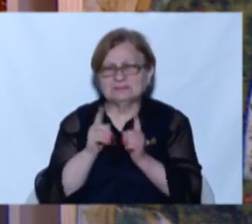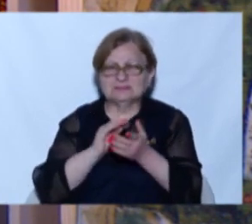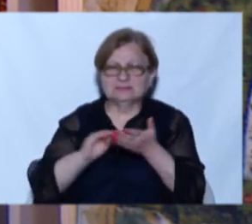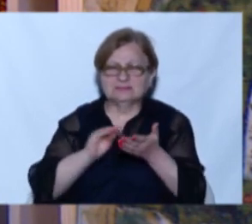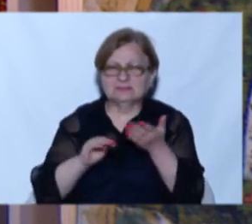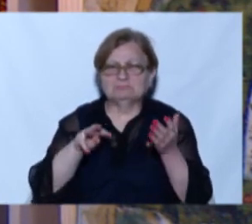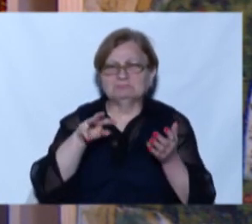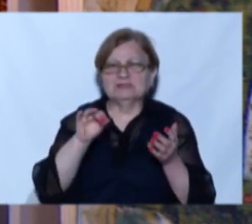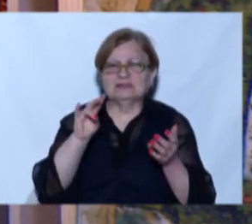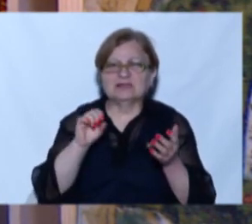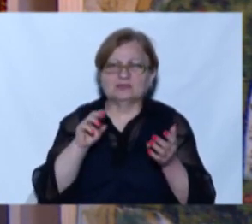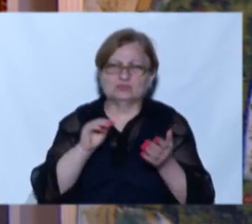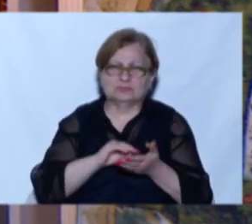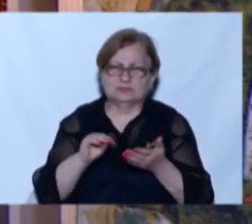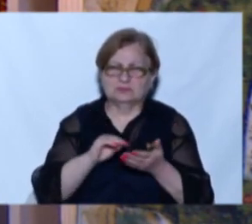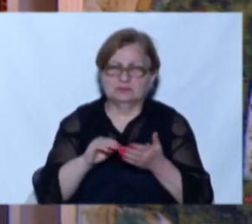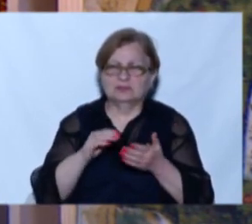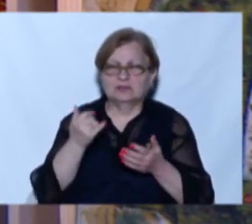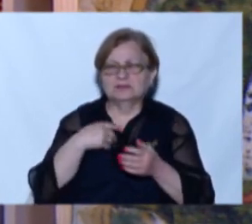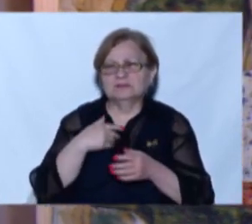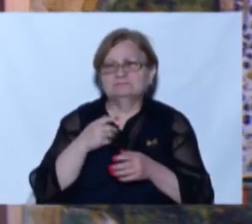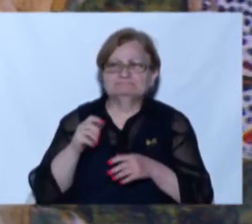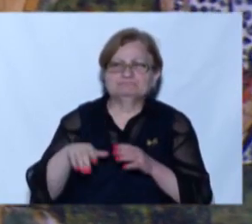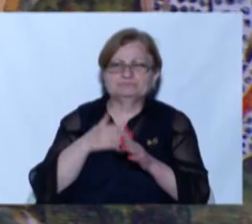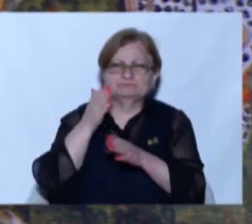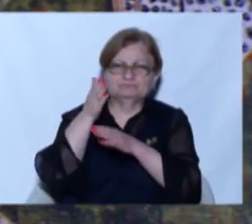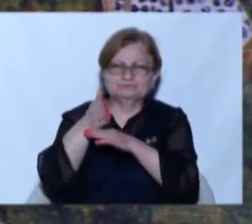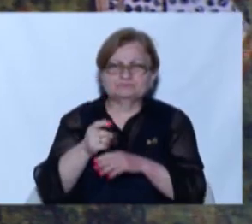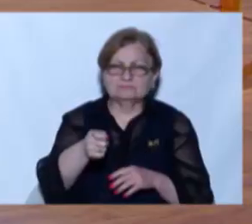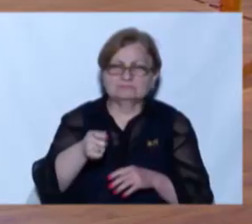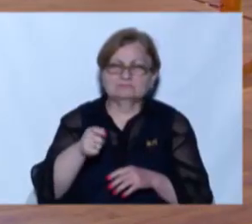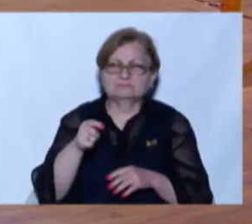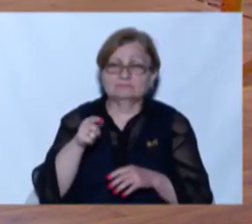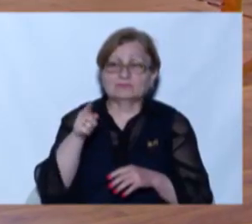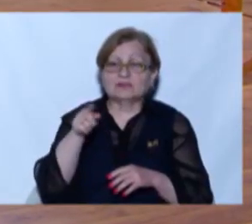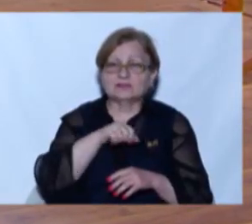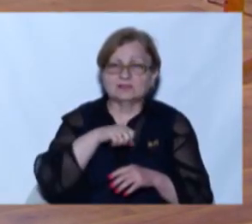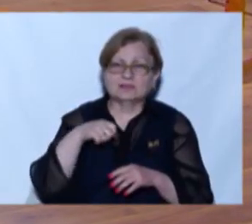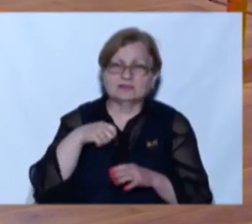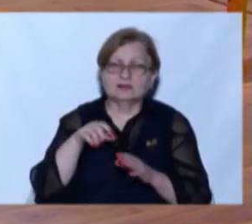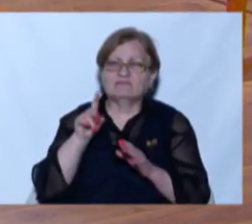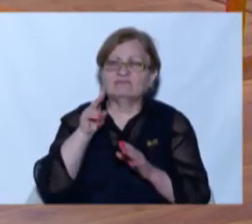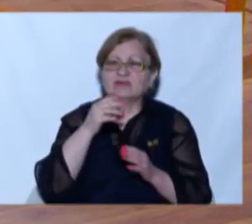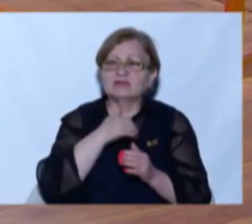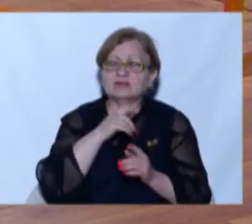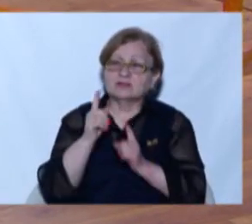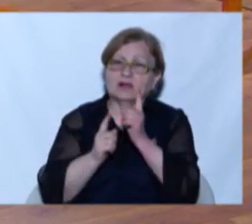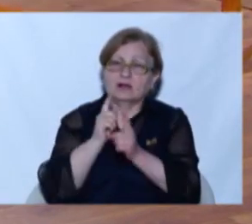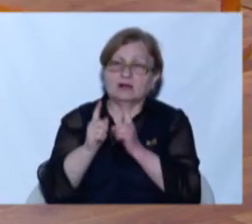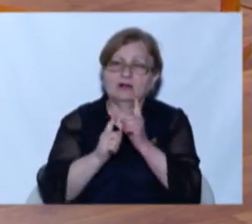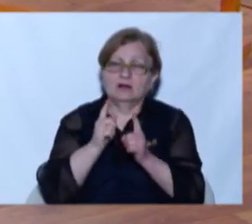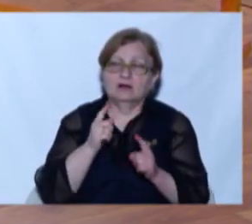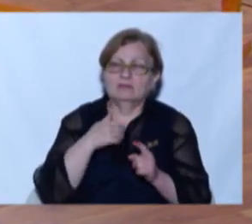და გულისამაჩუყებელს. მივიტანე ეს ჩემი მინიატურები პირველ სხივში და მითხრე შენ თვითონ ამოირჩიე რეცენზენტად ვინ გინდაო. რა თქმა